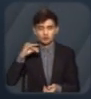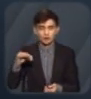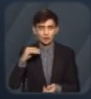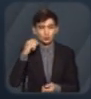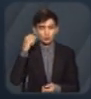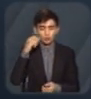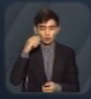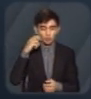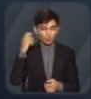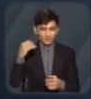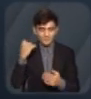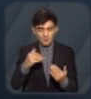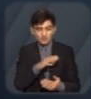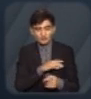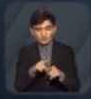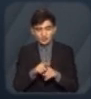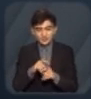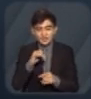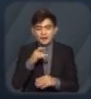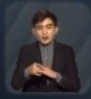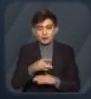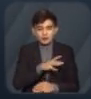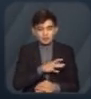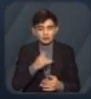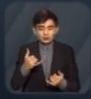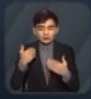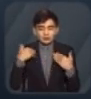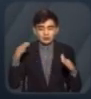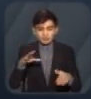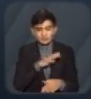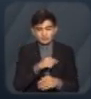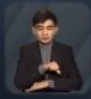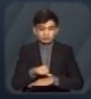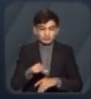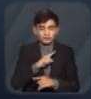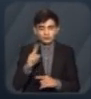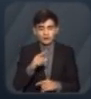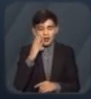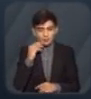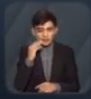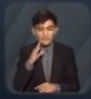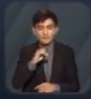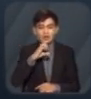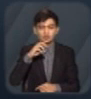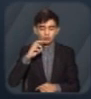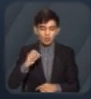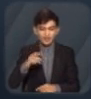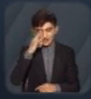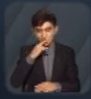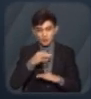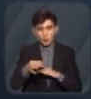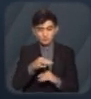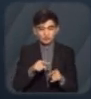Уйгурского автономного района, питомцы которой время от времени стали залетать в пограничные зоны Алматинской и Восточно-Казахстанской областей